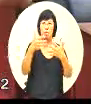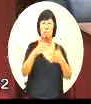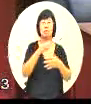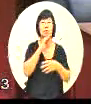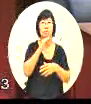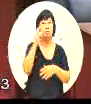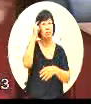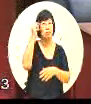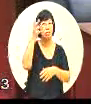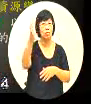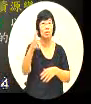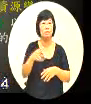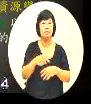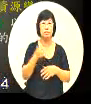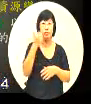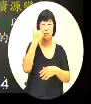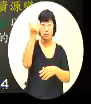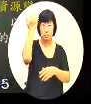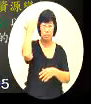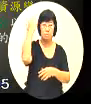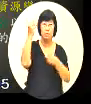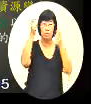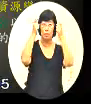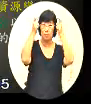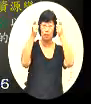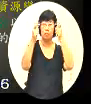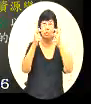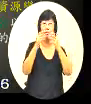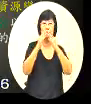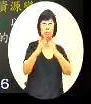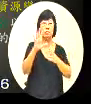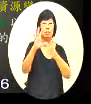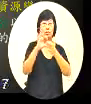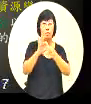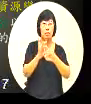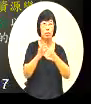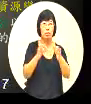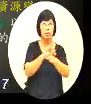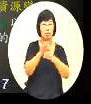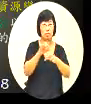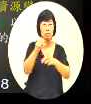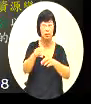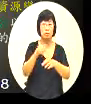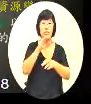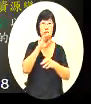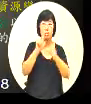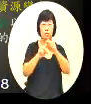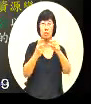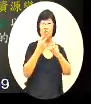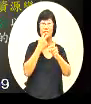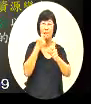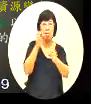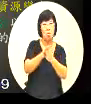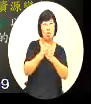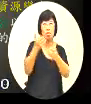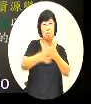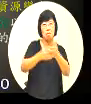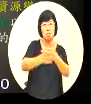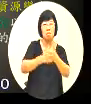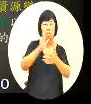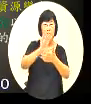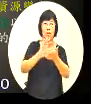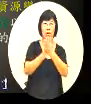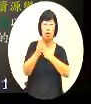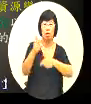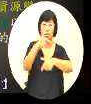长你也过去说我们高雄的财政问题，中央提供资源变少，南北补助不公及中央政策背